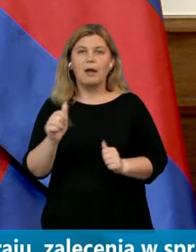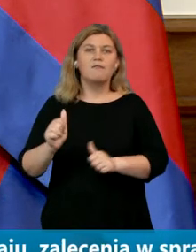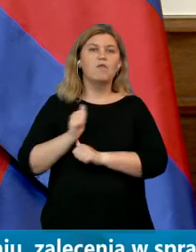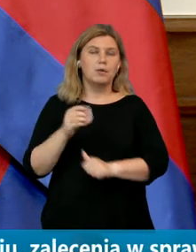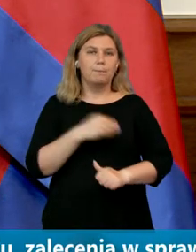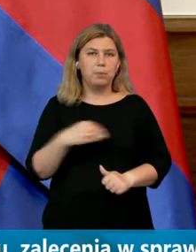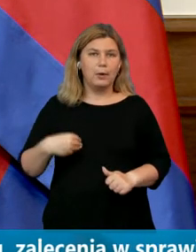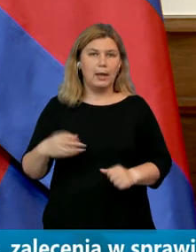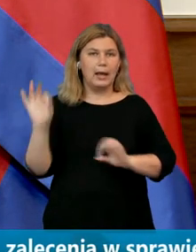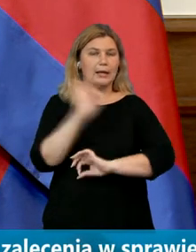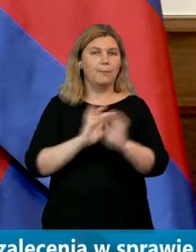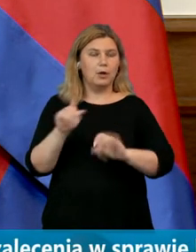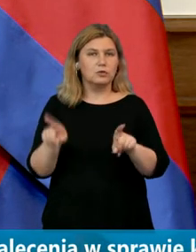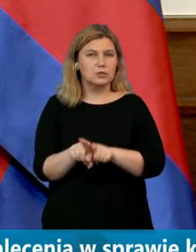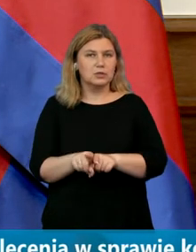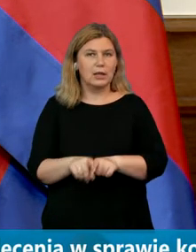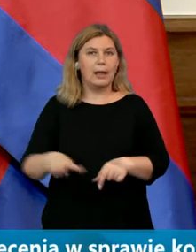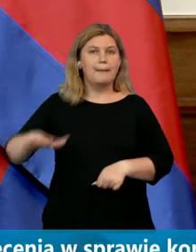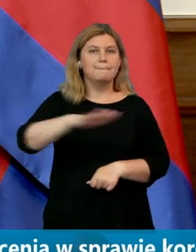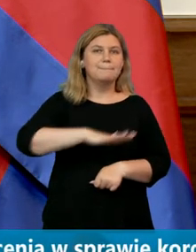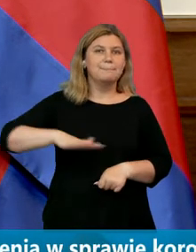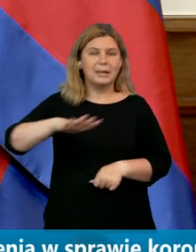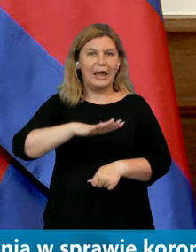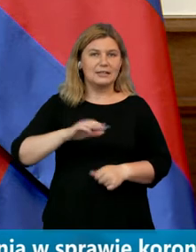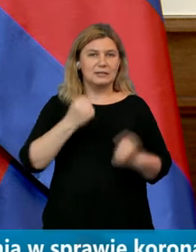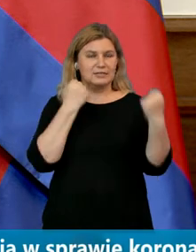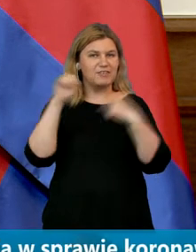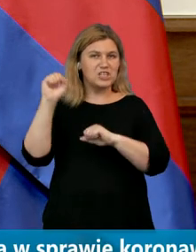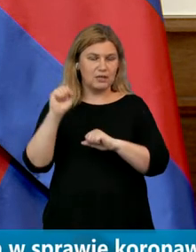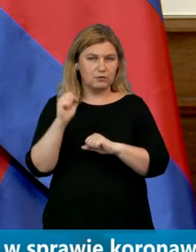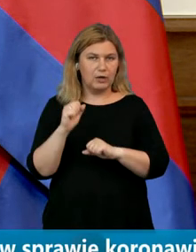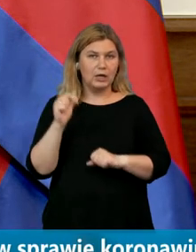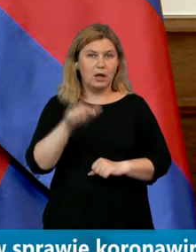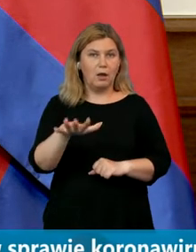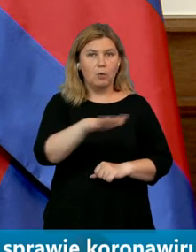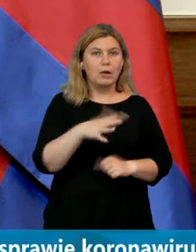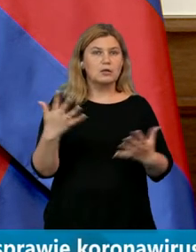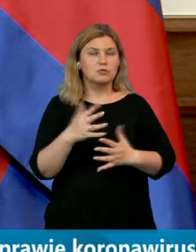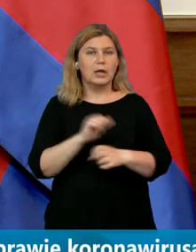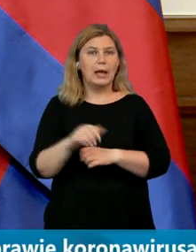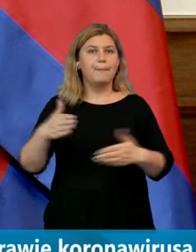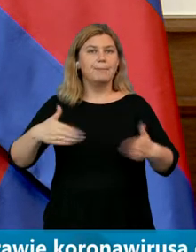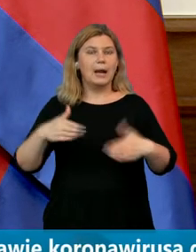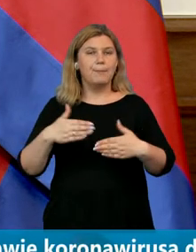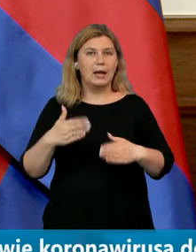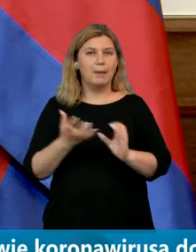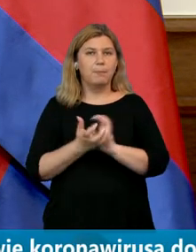Polskiego remont będzie dotyczył także Placu Zwycięstwa, więc tego obszaru, który mieści się pomiędzy Bramą Portową a